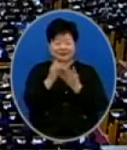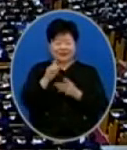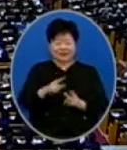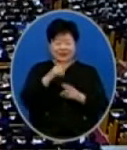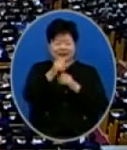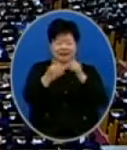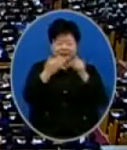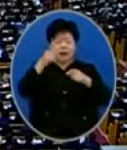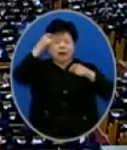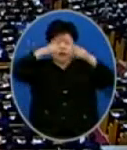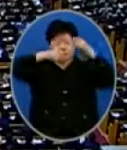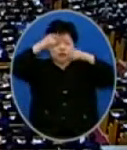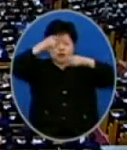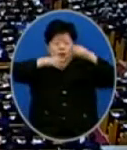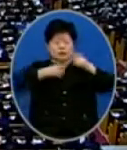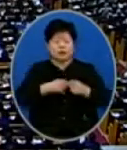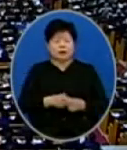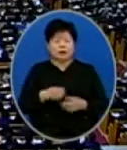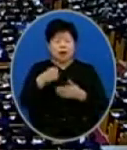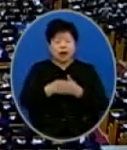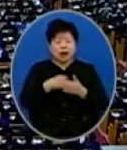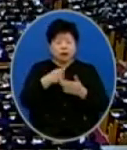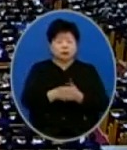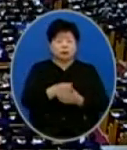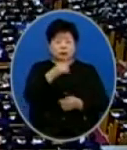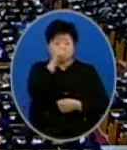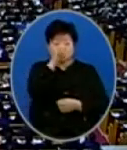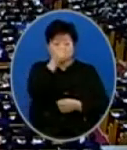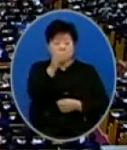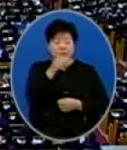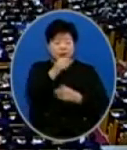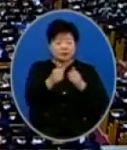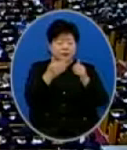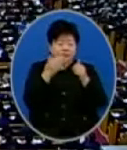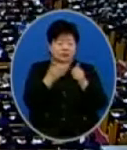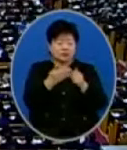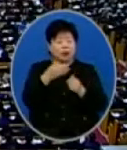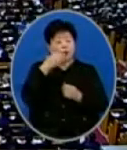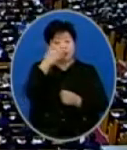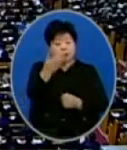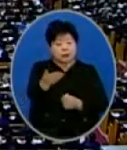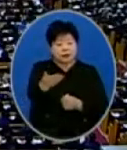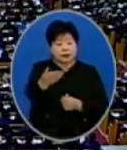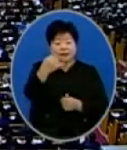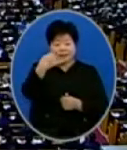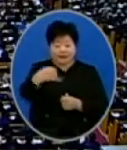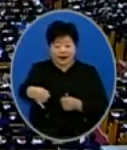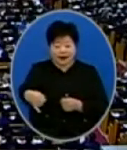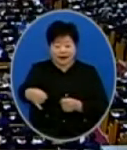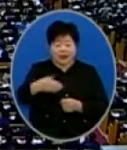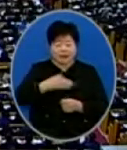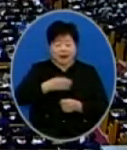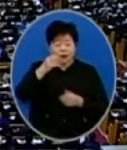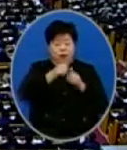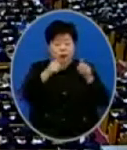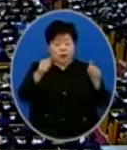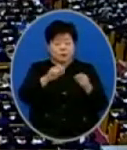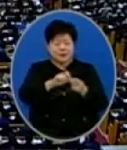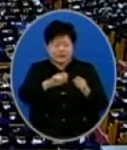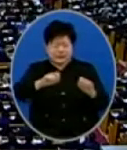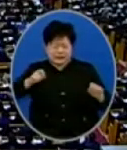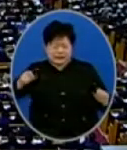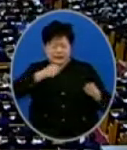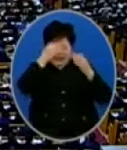날 하나님께 울며 하소남의 보낸 적이 있다 그런 내게 하나님께서는 이런 질문하셨다 따라 내가 요셉에게